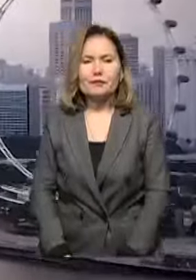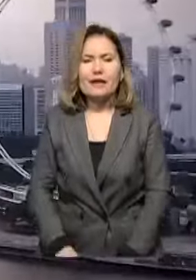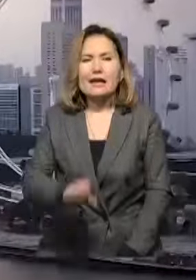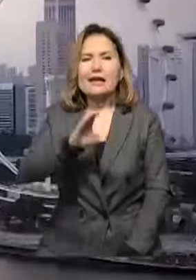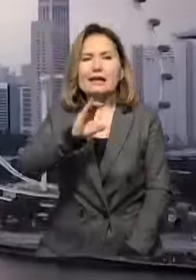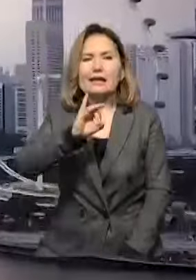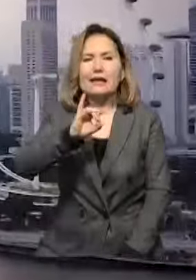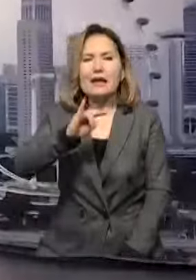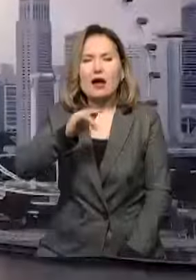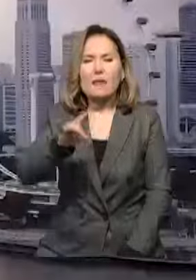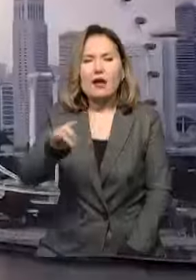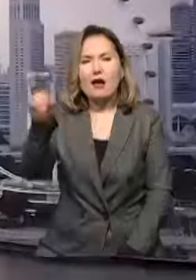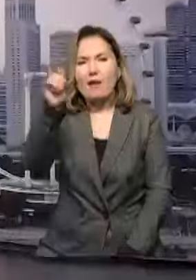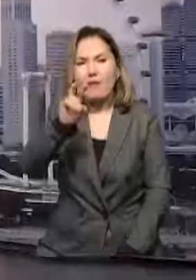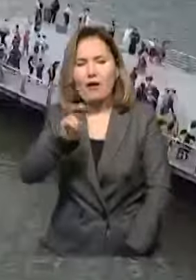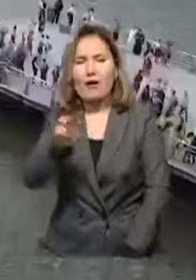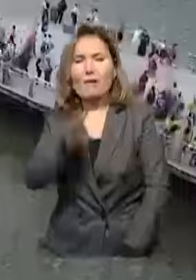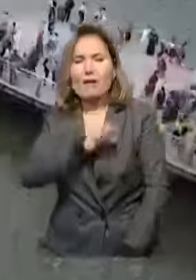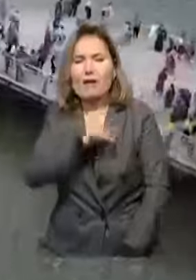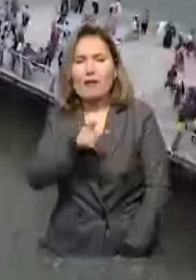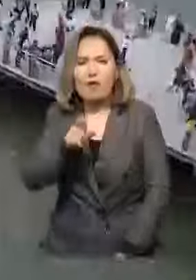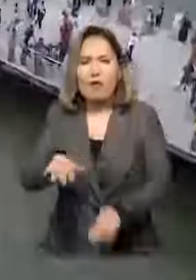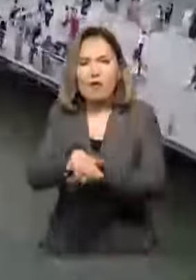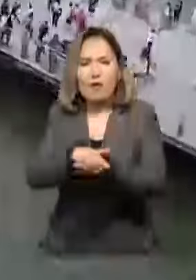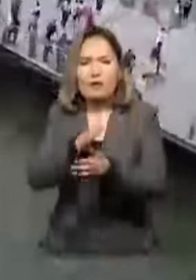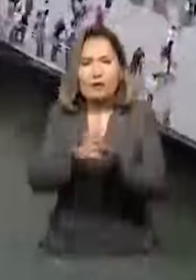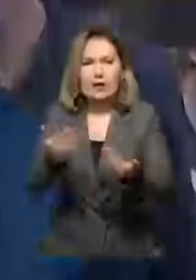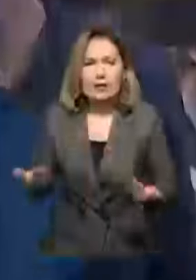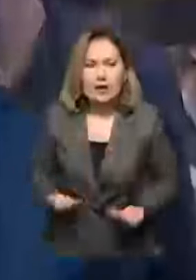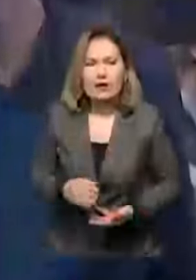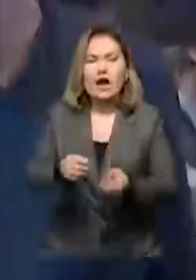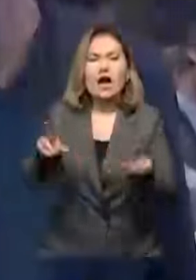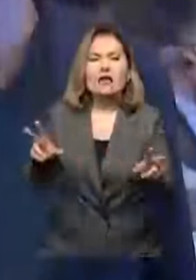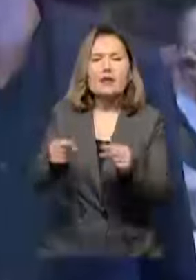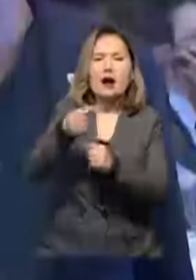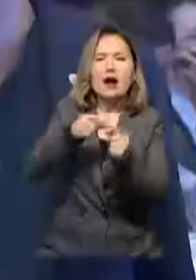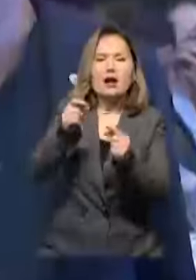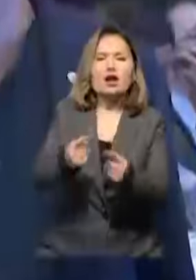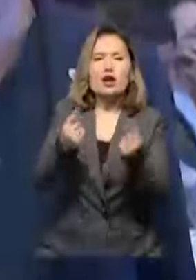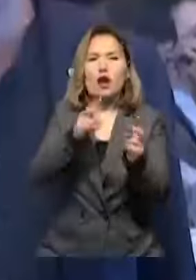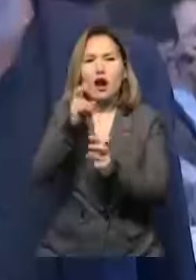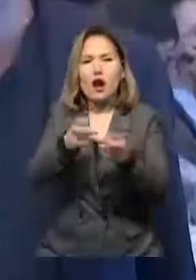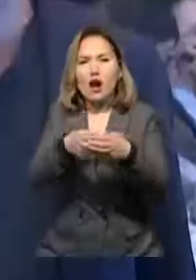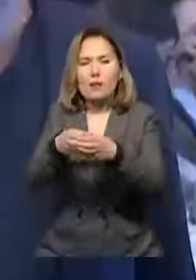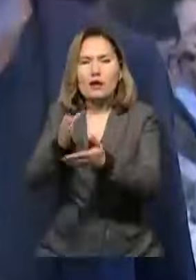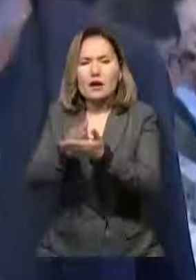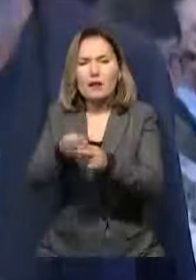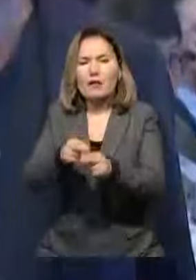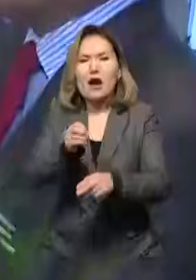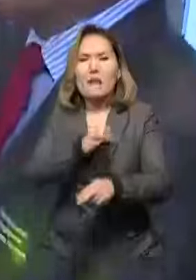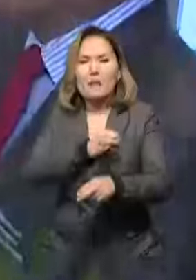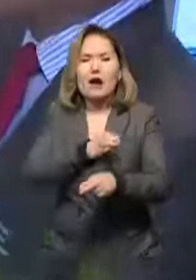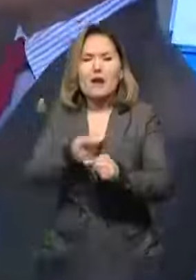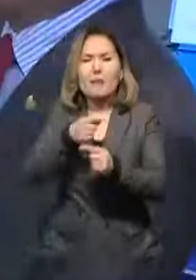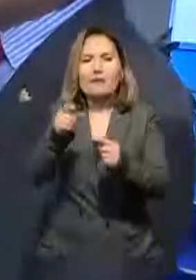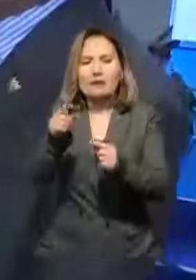Сингапур әлемдегі долларлық миллионерлер ең тығыз орналасқан мемлекет. Шахар табысты кәсіпкерлер мен алпауыт компанияларға толы. Бүгін осы елдің бай бағландары